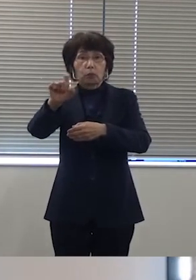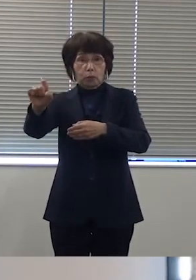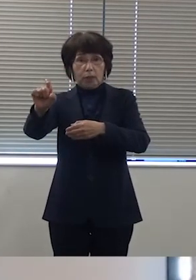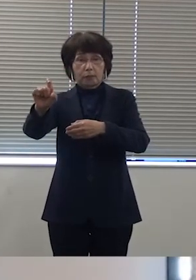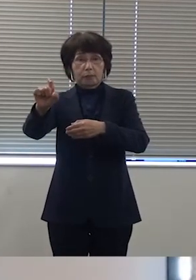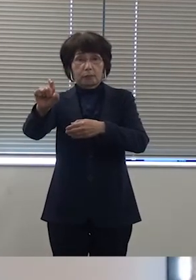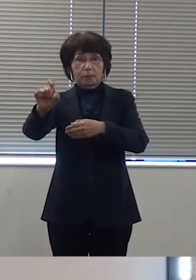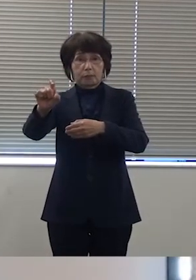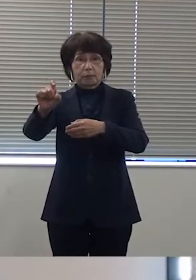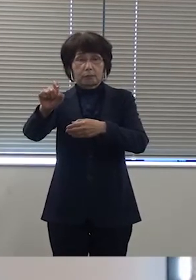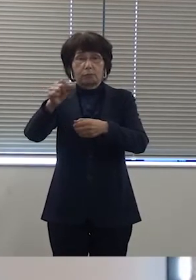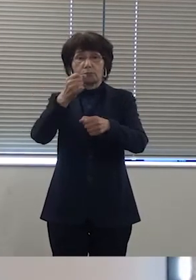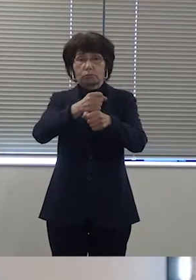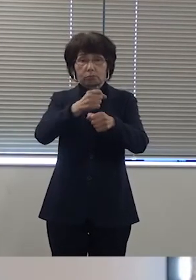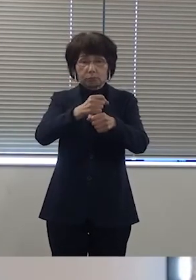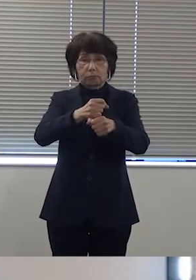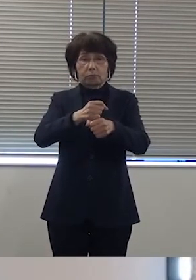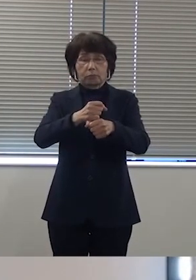あくまでも予算です。